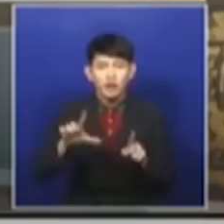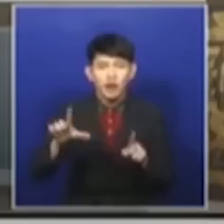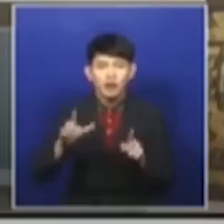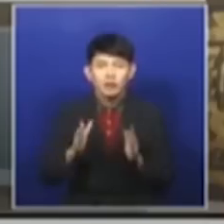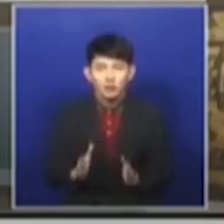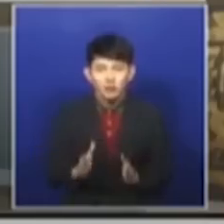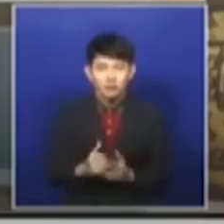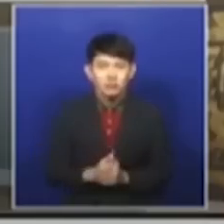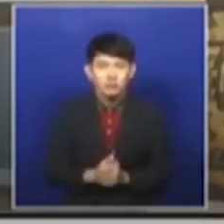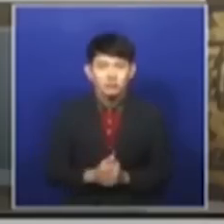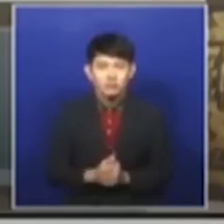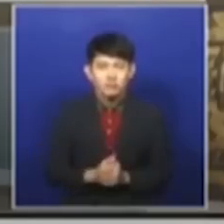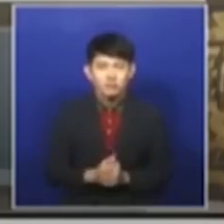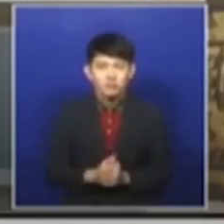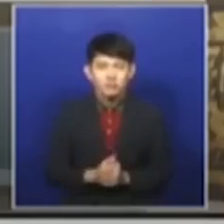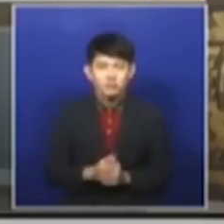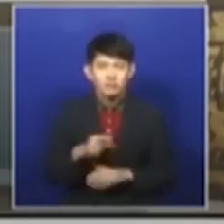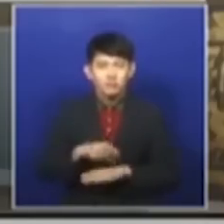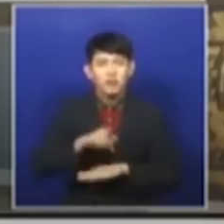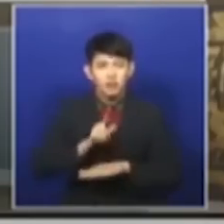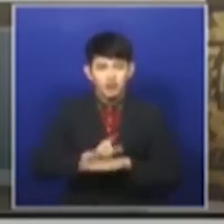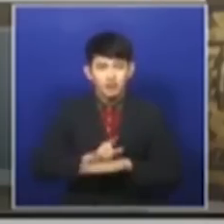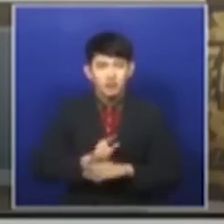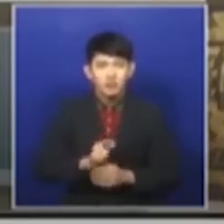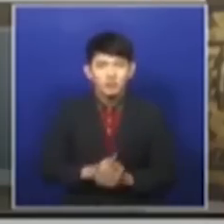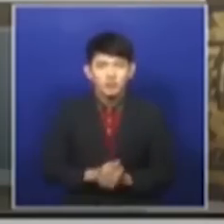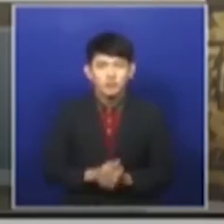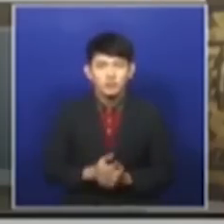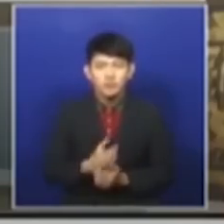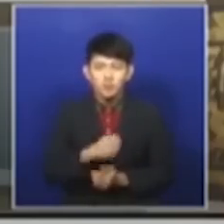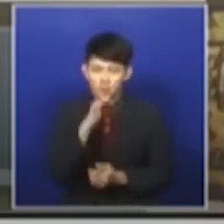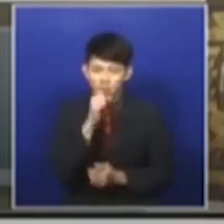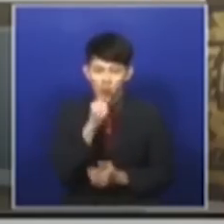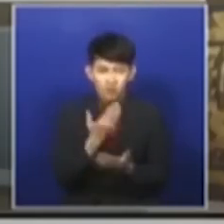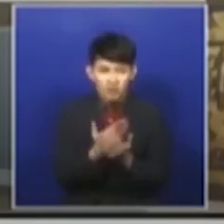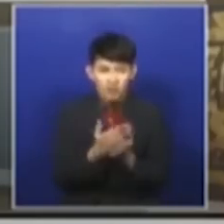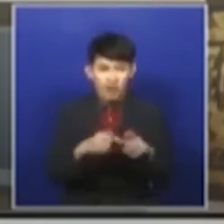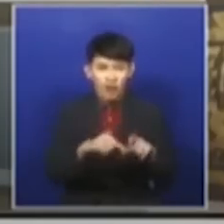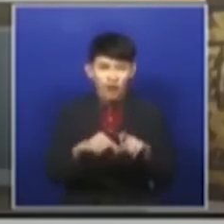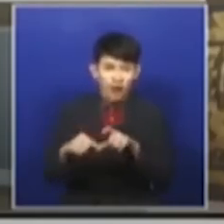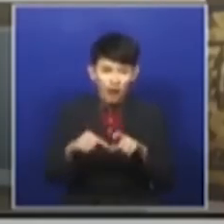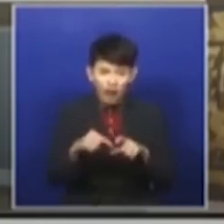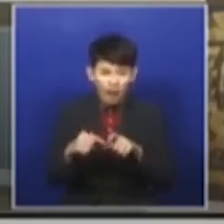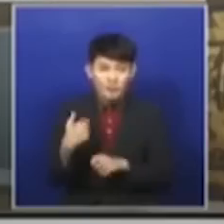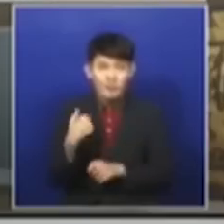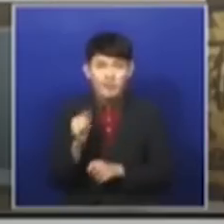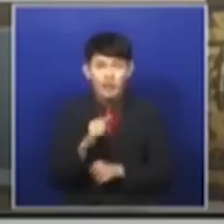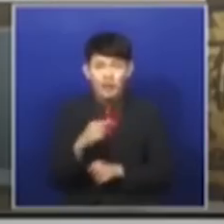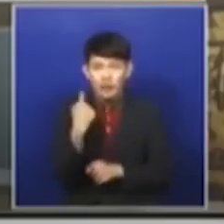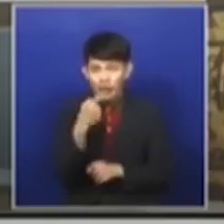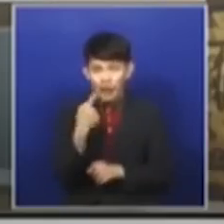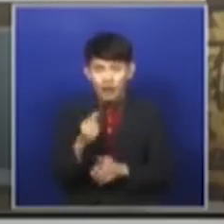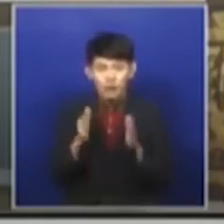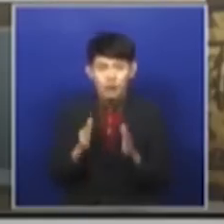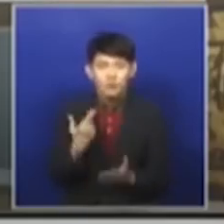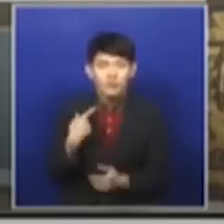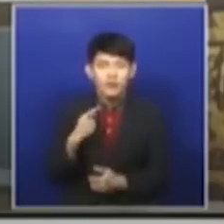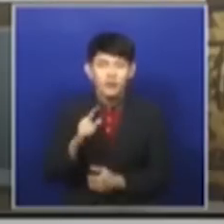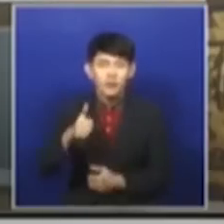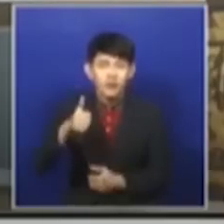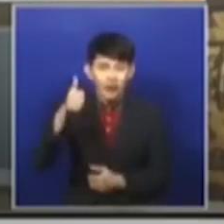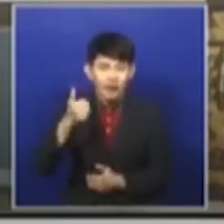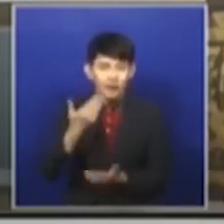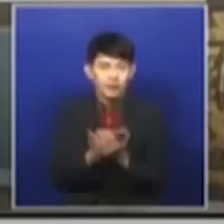ายท่านประธานครับผมลองหารวงเงินช่วยเหลือด้วยจำนวนผู้ได้รับประโยชน์แล้วว